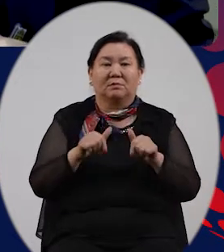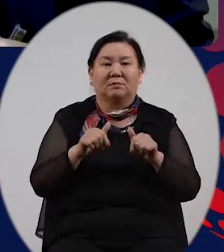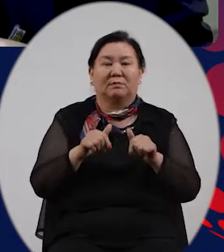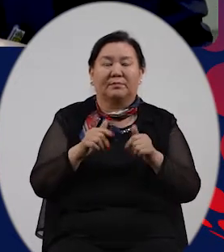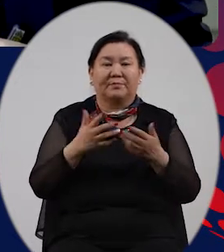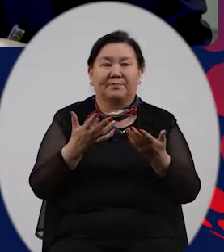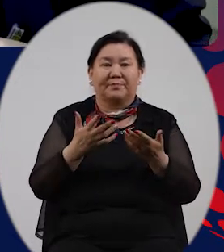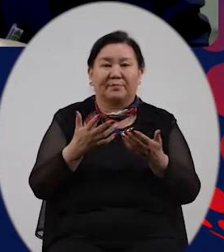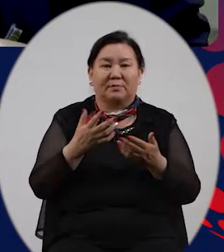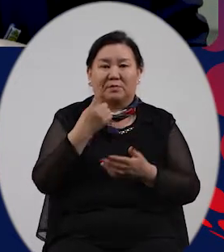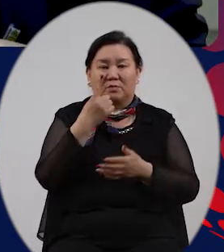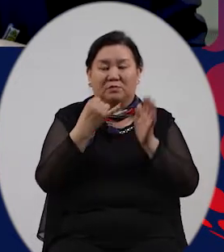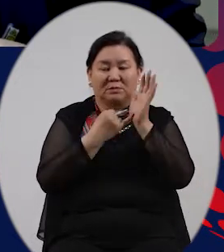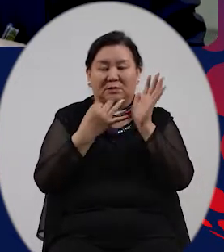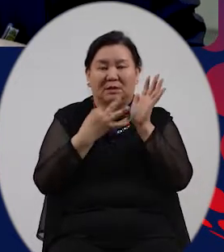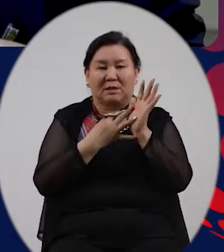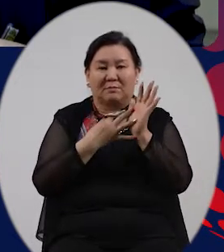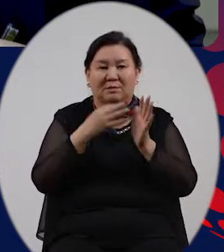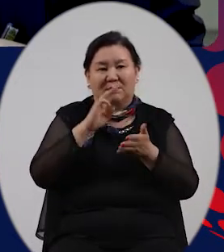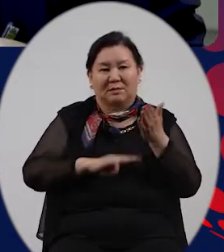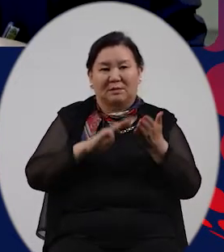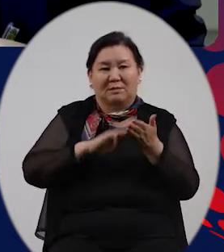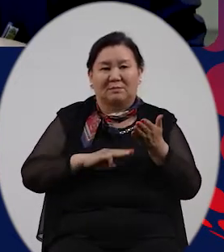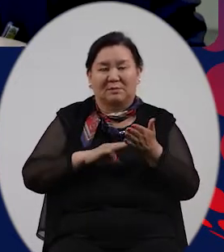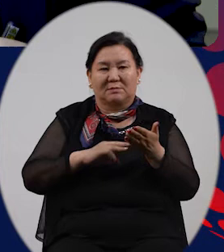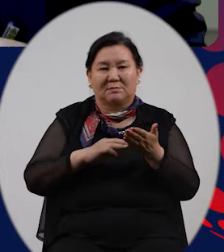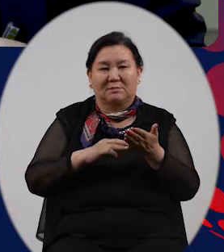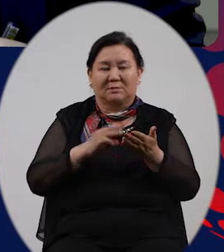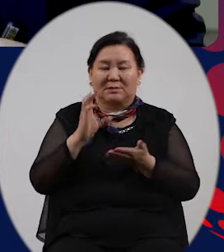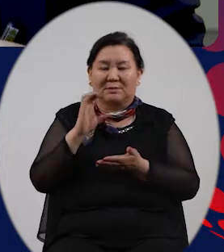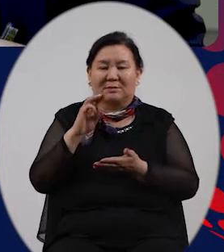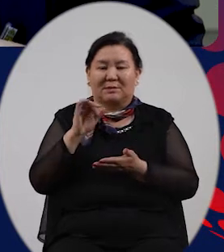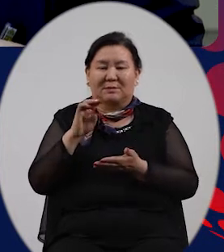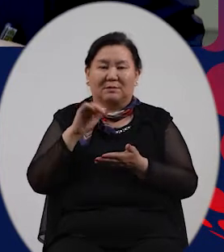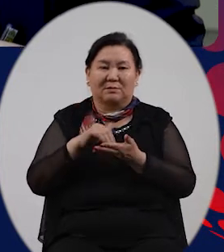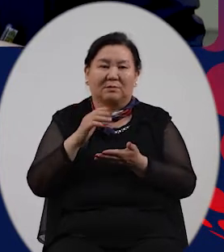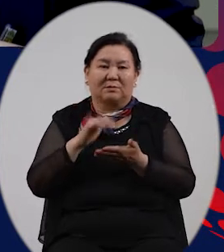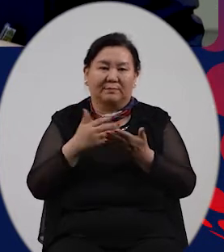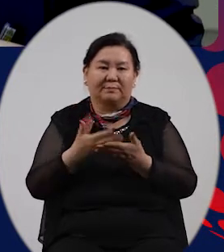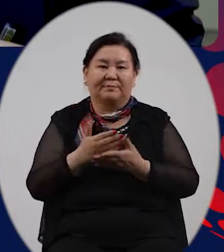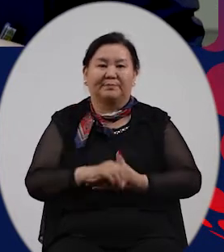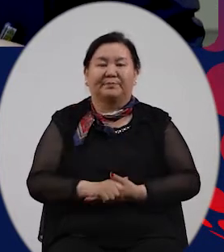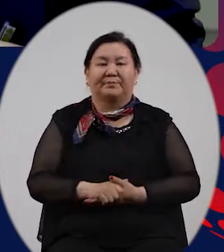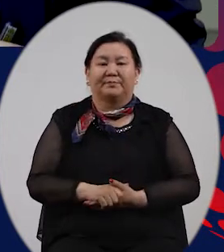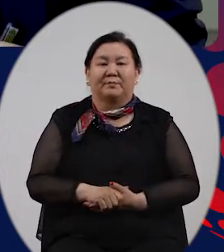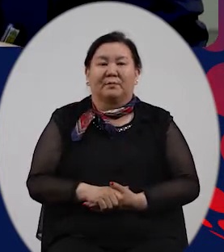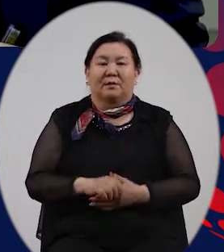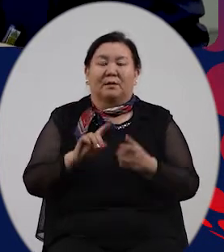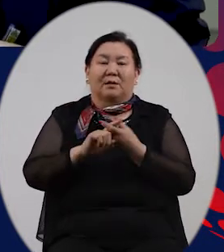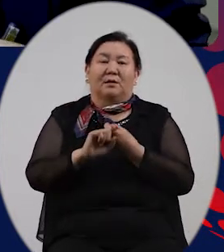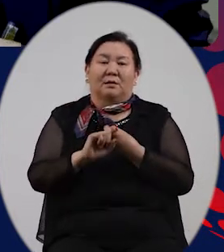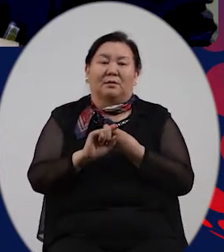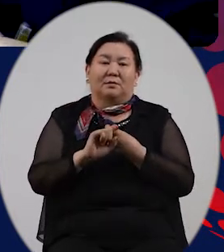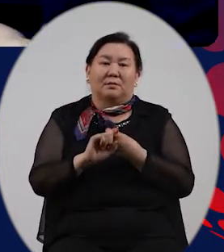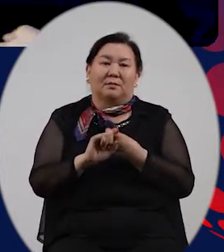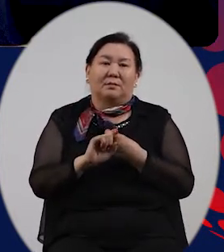нэг 168 цагийг зарцуулж байна гэсэн юм статистик мэдээлэл байдаг байх нэ. За энтэй холбоотойгоор